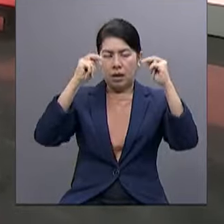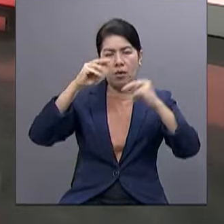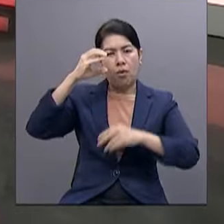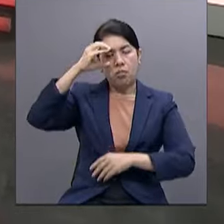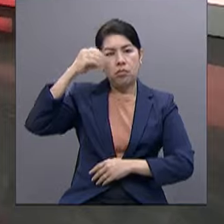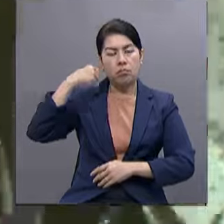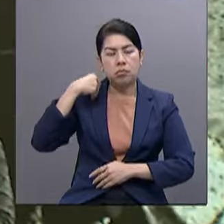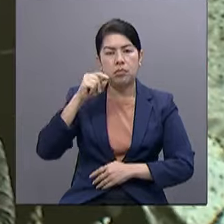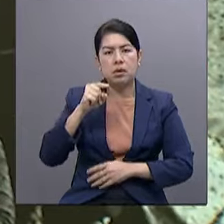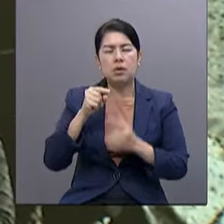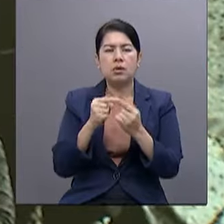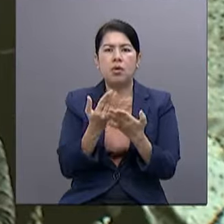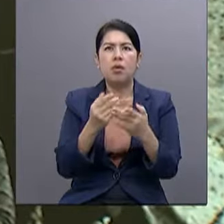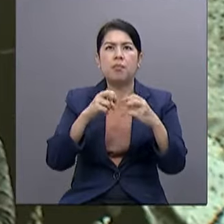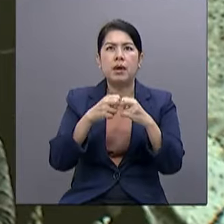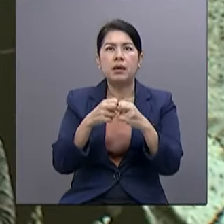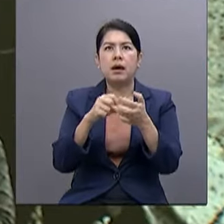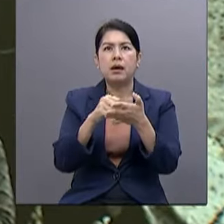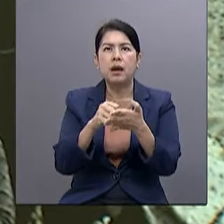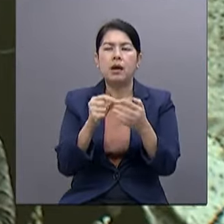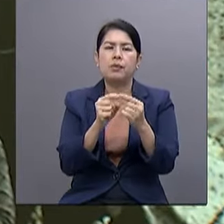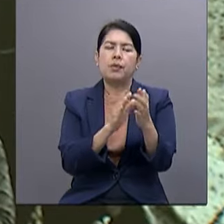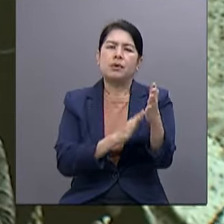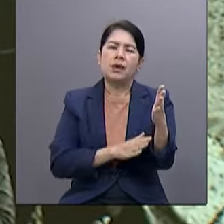งออกมาวิพากษ์วิจารณ์ว่าการกระทำแบบนี้ไม่เหมาะสมมาต